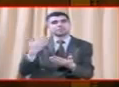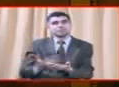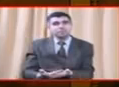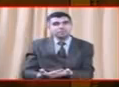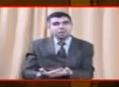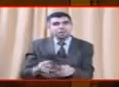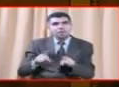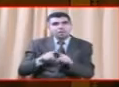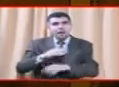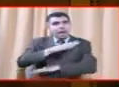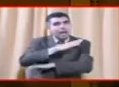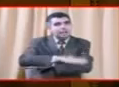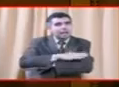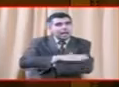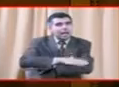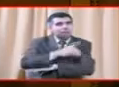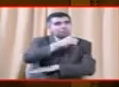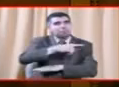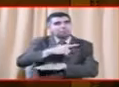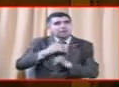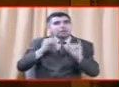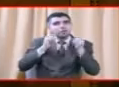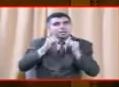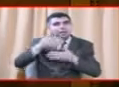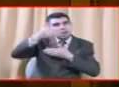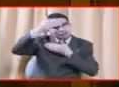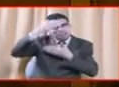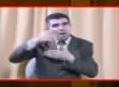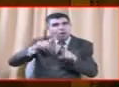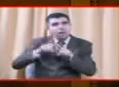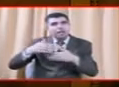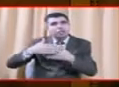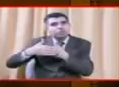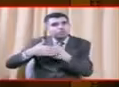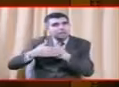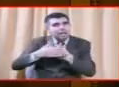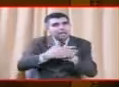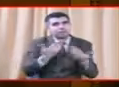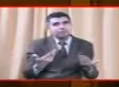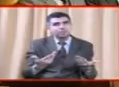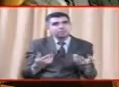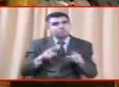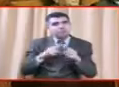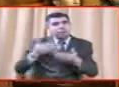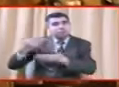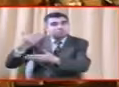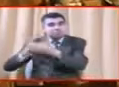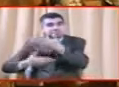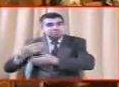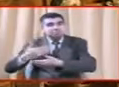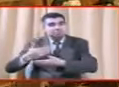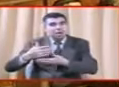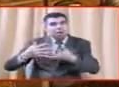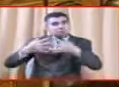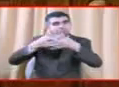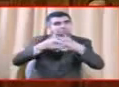لا يحترم أي ضوابط، لا حسن الجوار ولا المصالح المشتركة